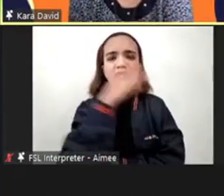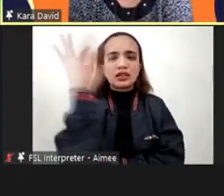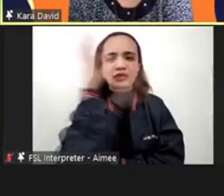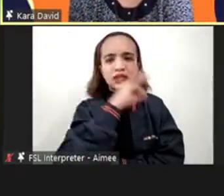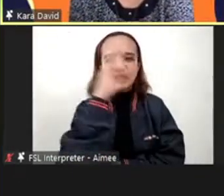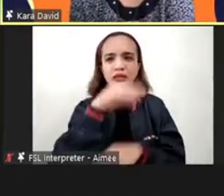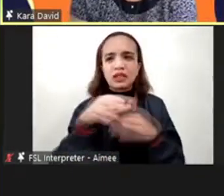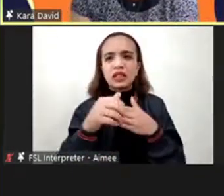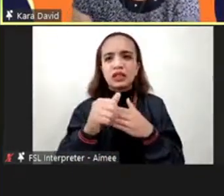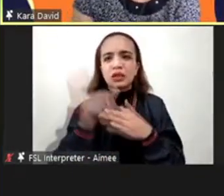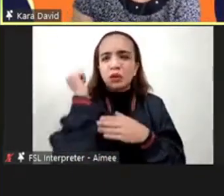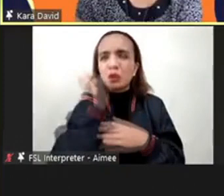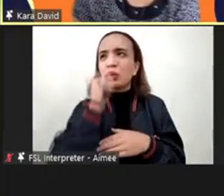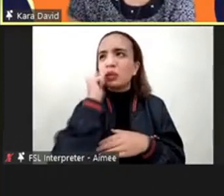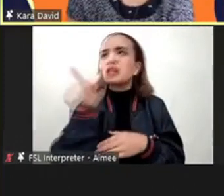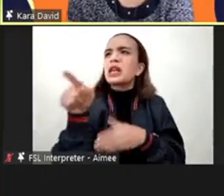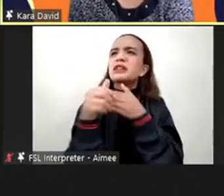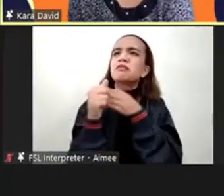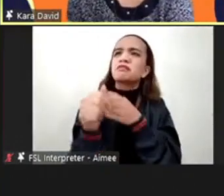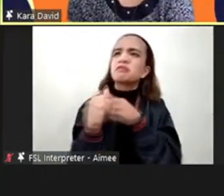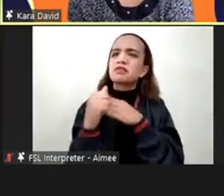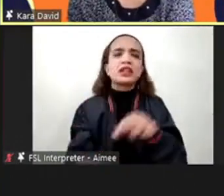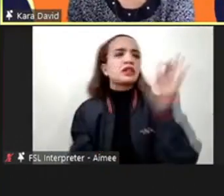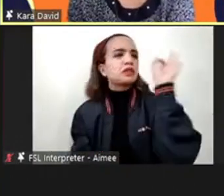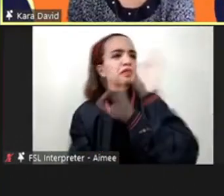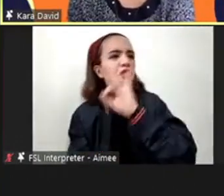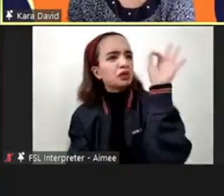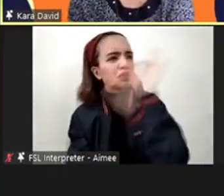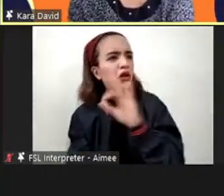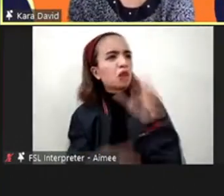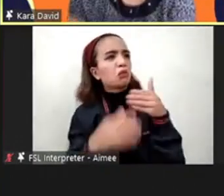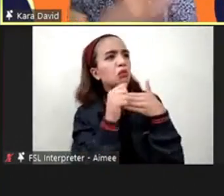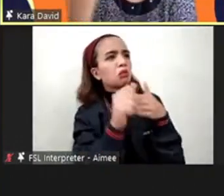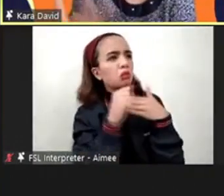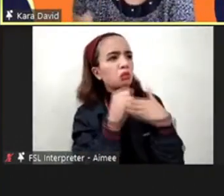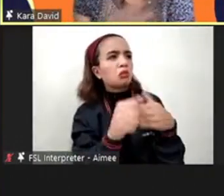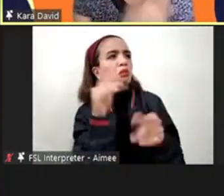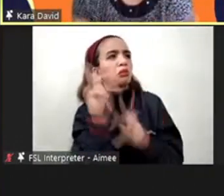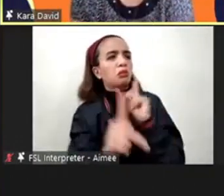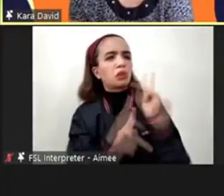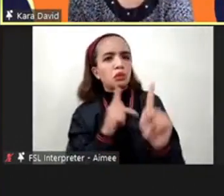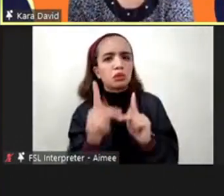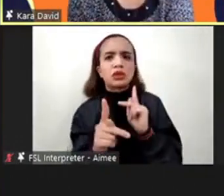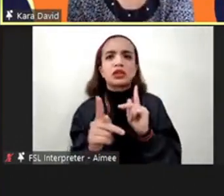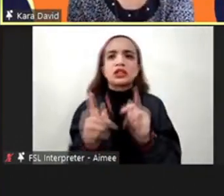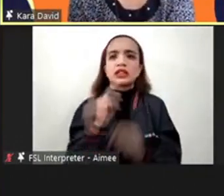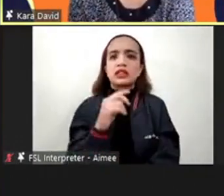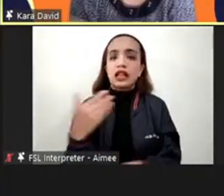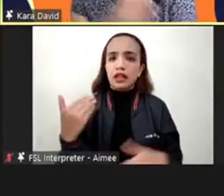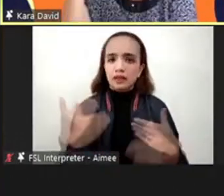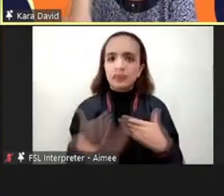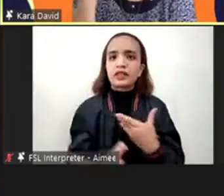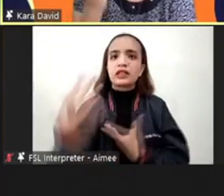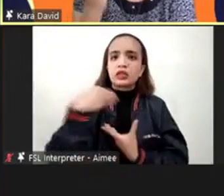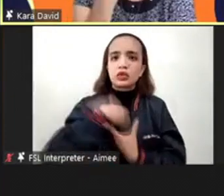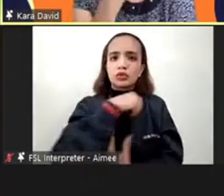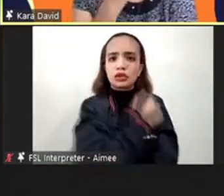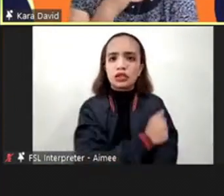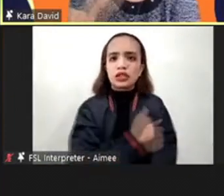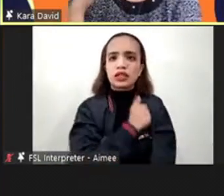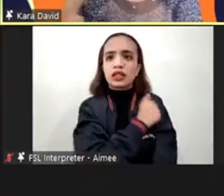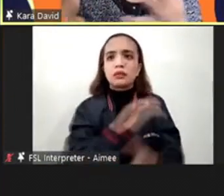Palaging sinasabi that the Filipinos are resilient people. Likas daw sa ating mga Pilipino ang pagiging